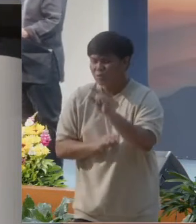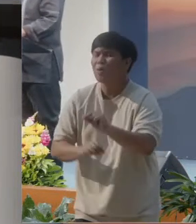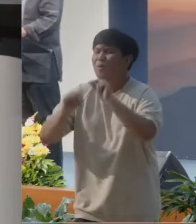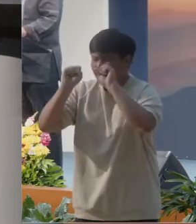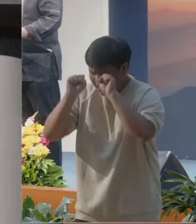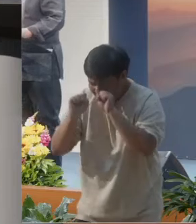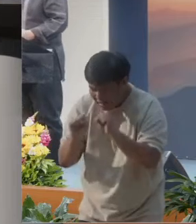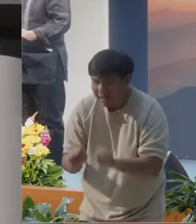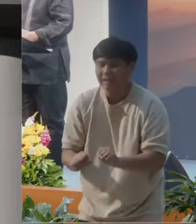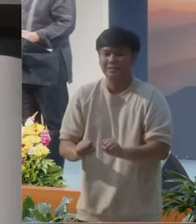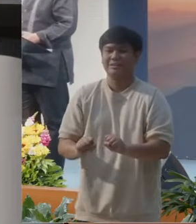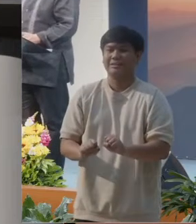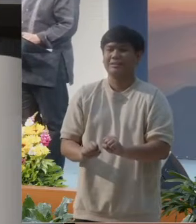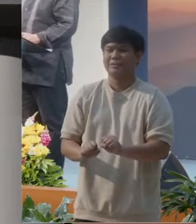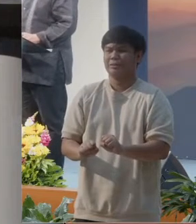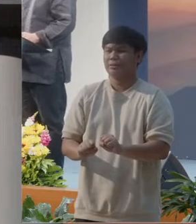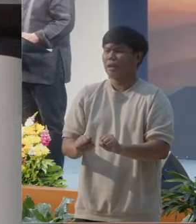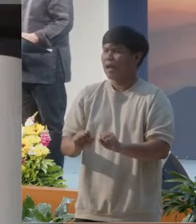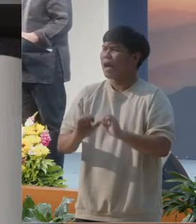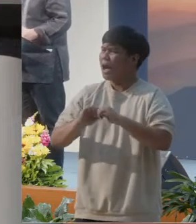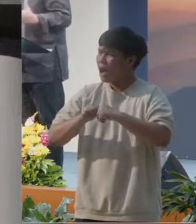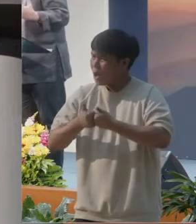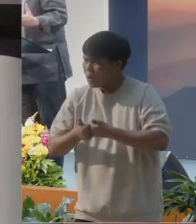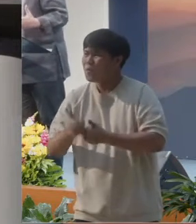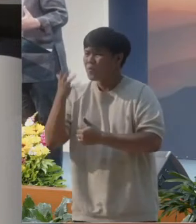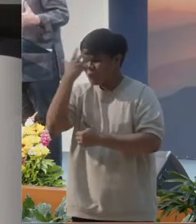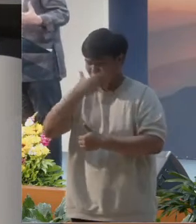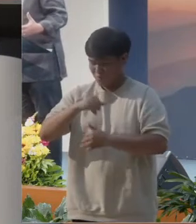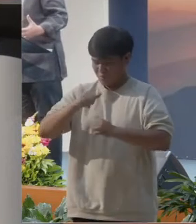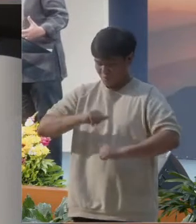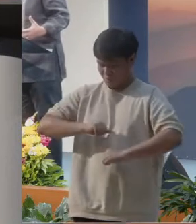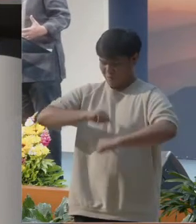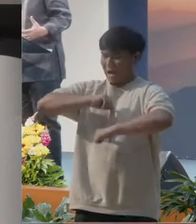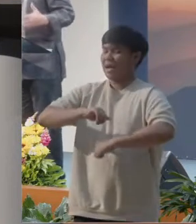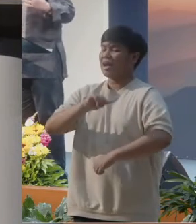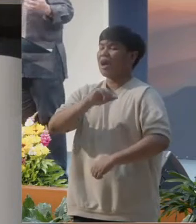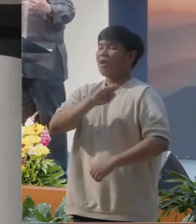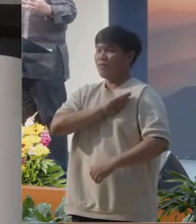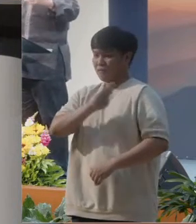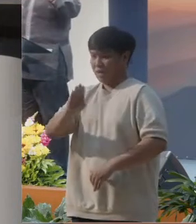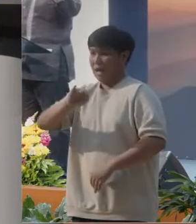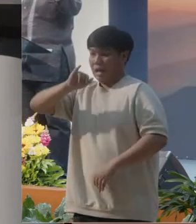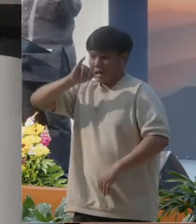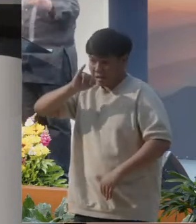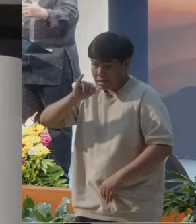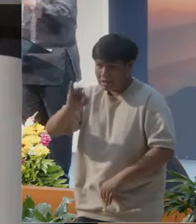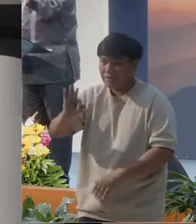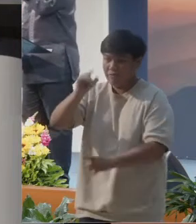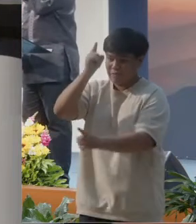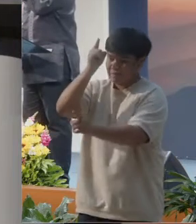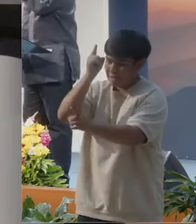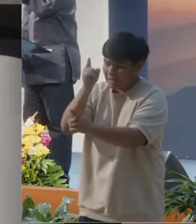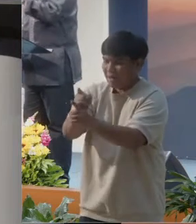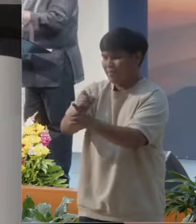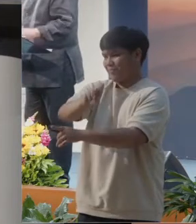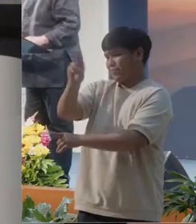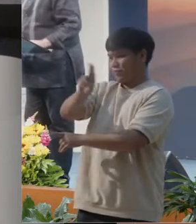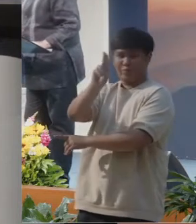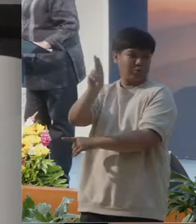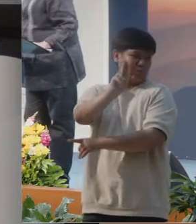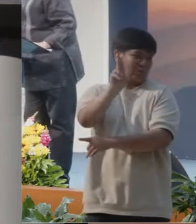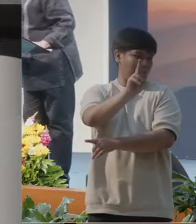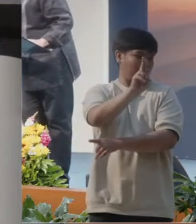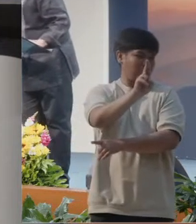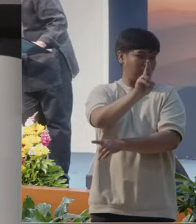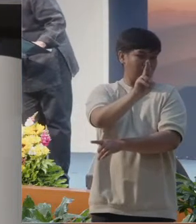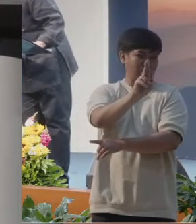Hindi ko sinasabi, napakaganda pong mga words yan, confidence and pride, kung nasa tamang lugar. Kung